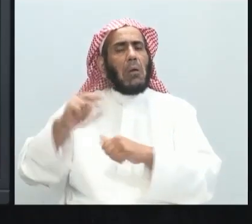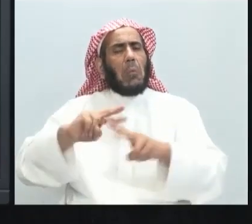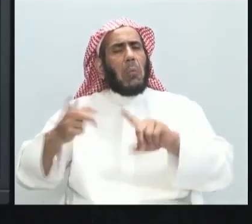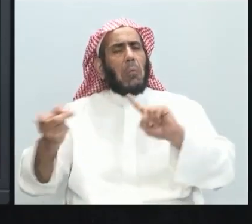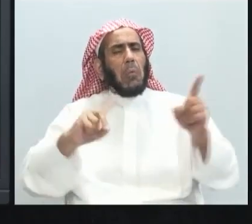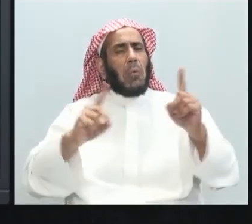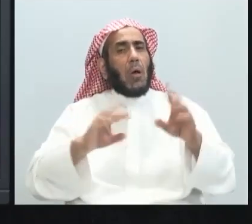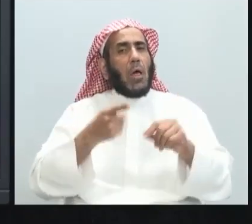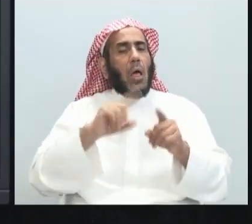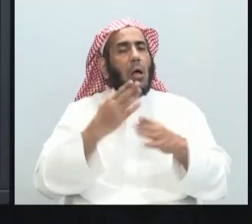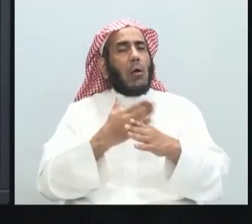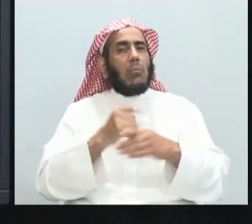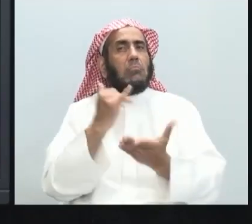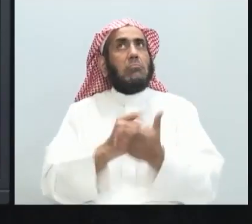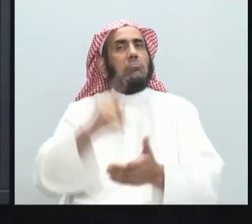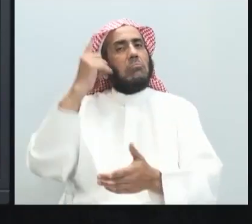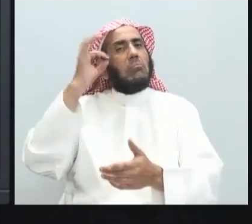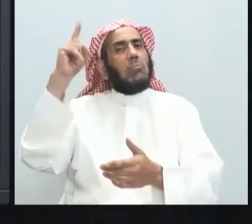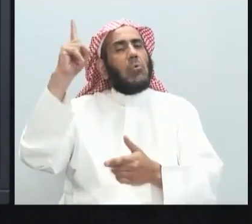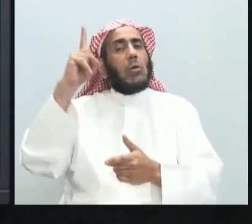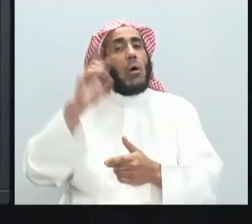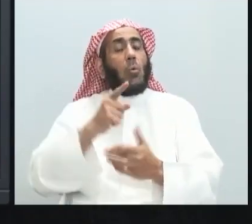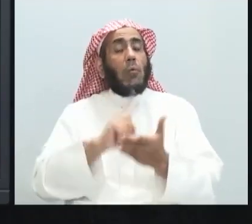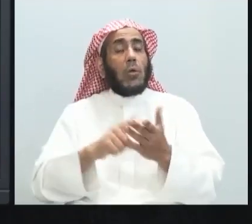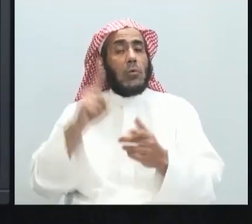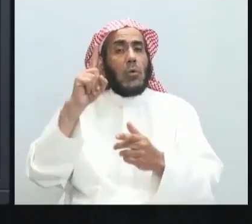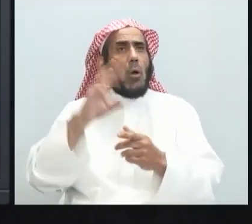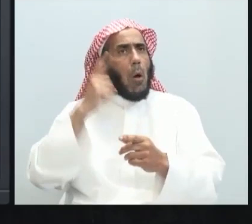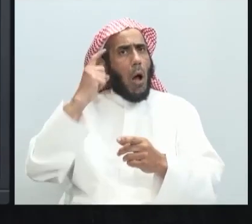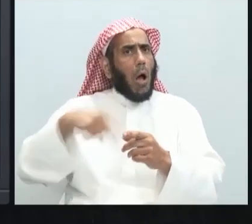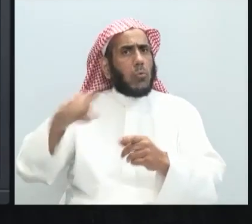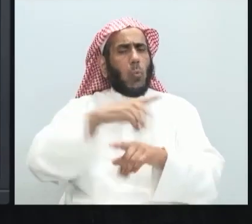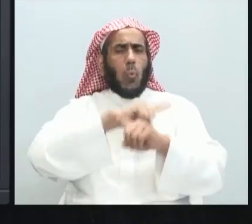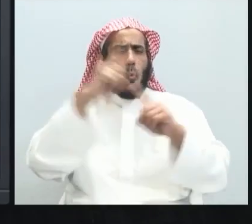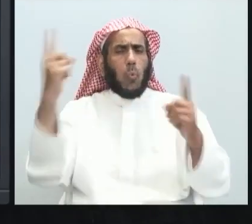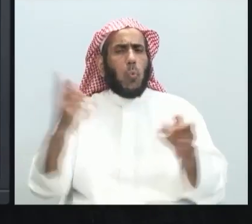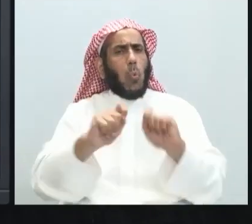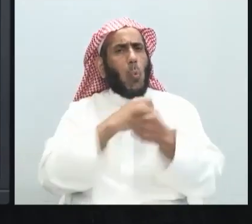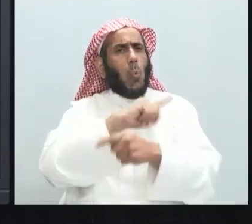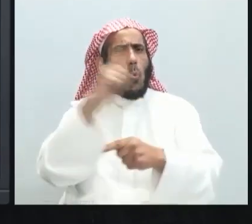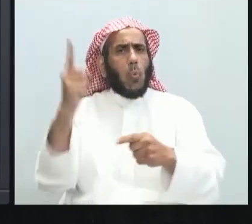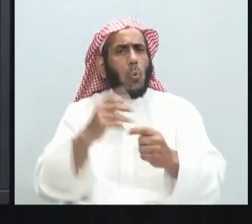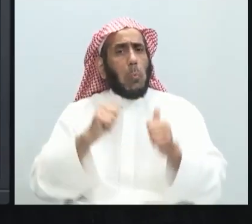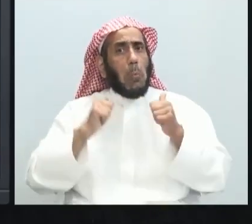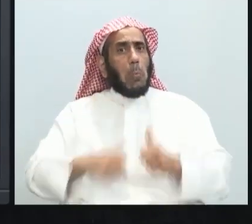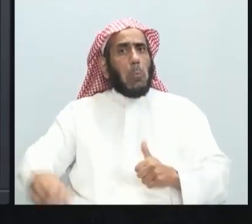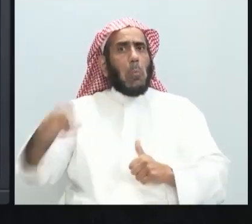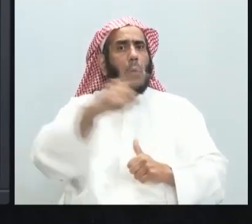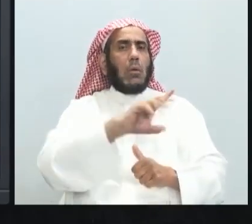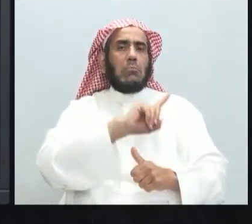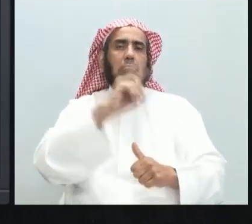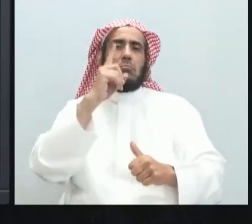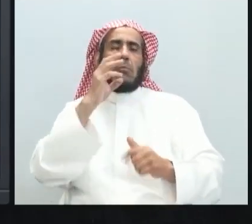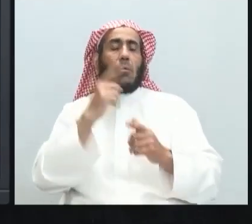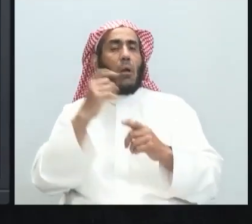هذا تبع لحكمه الله سبحانه وتعالى والا فان الله تعالى قادر على ان يجعل الناس كلهم اغنياء ولكن